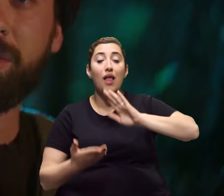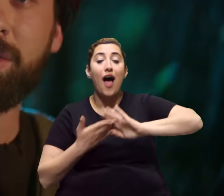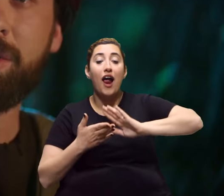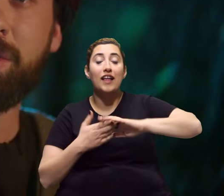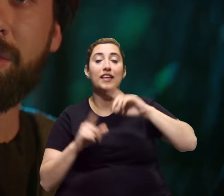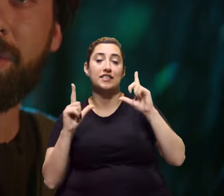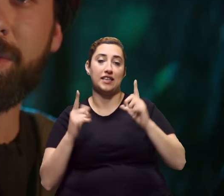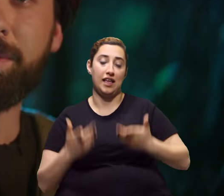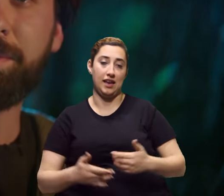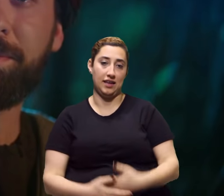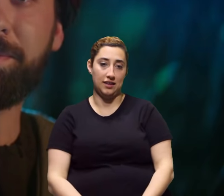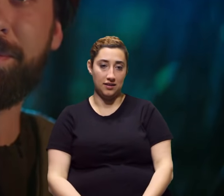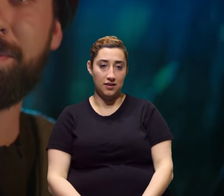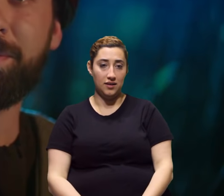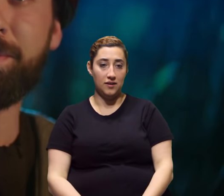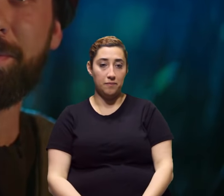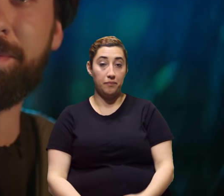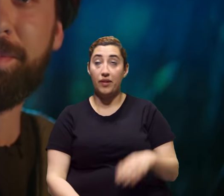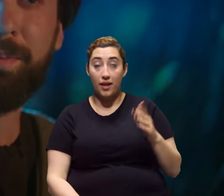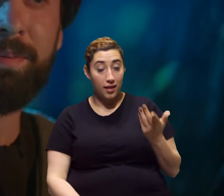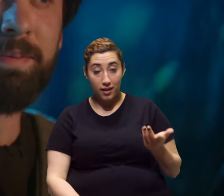yoldaşlık gerek.